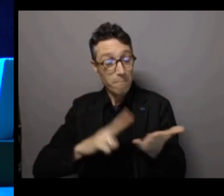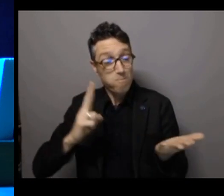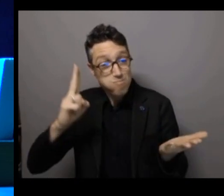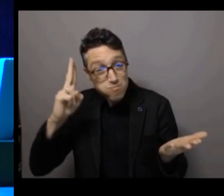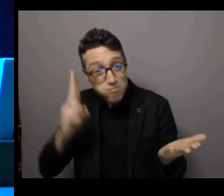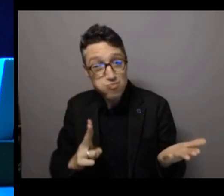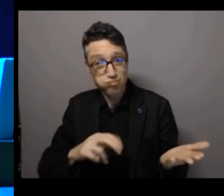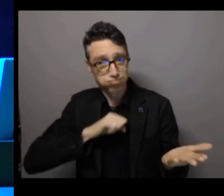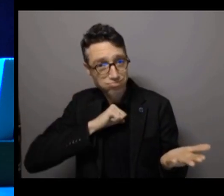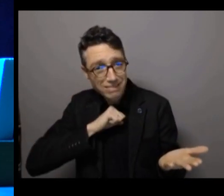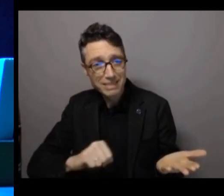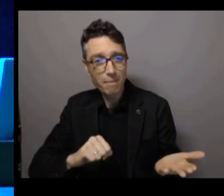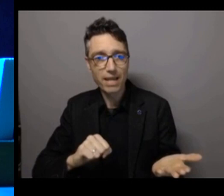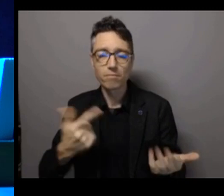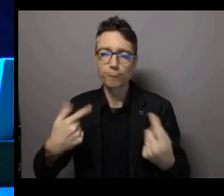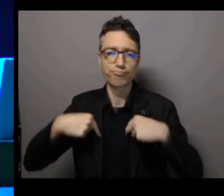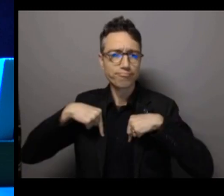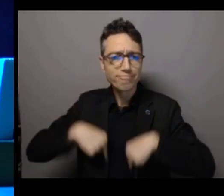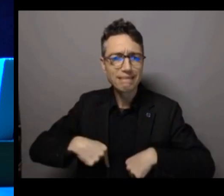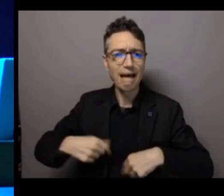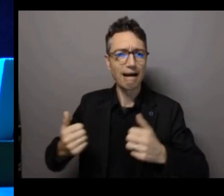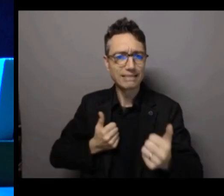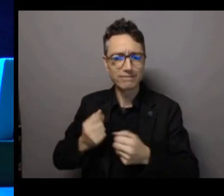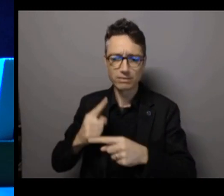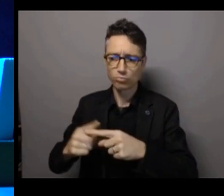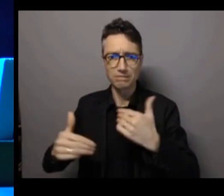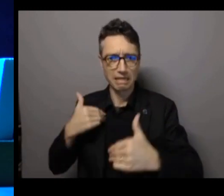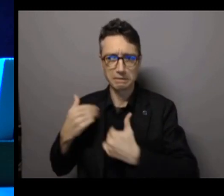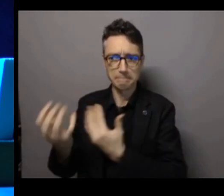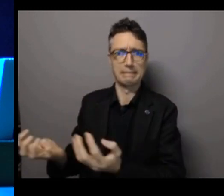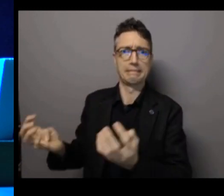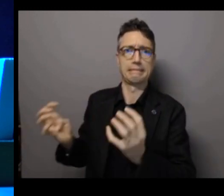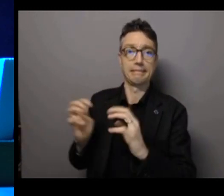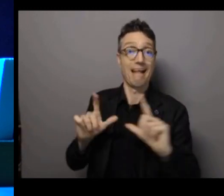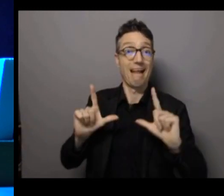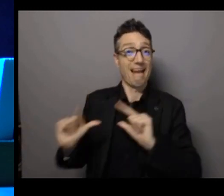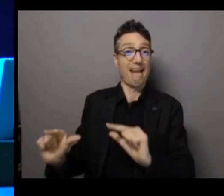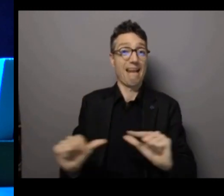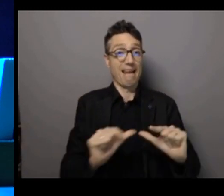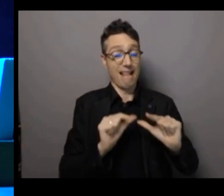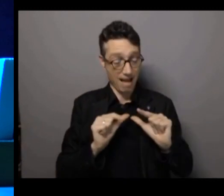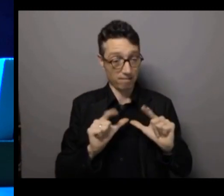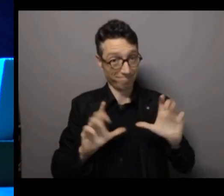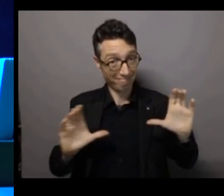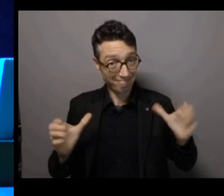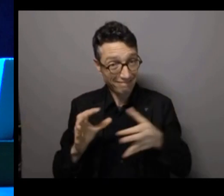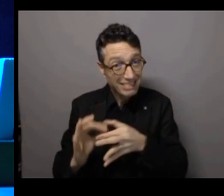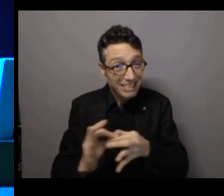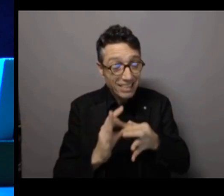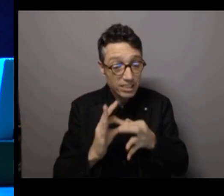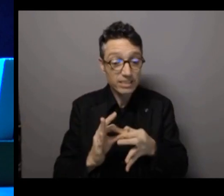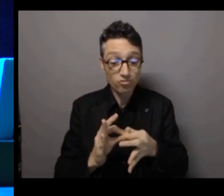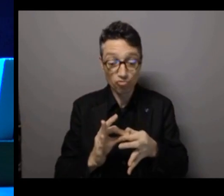et toutes les personnes qui sont bien sûr autour de la table, eh bien, toutes ces synergies que vous créez puissent perdurer, encore une